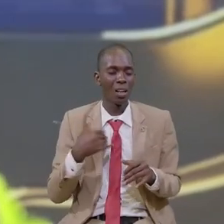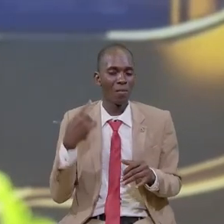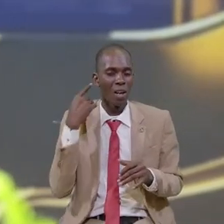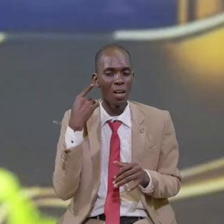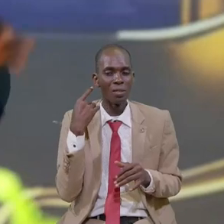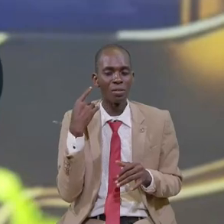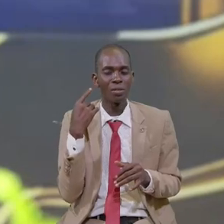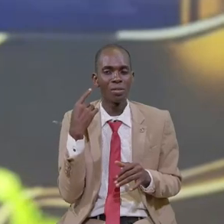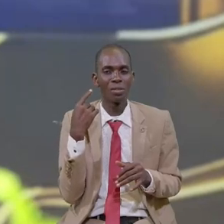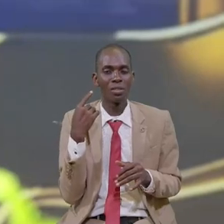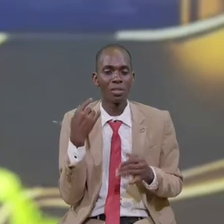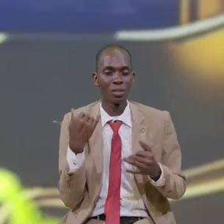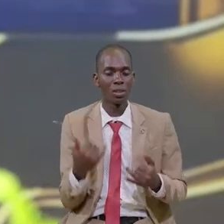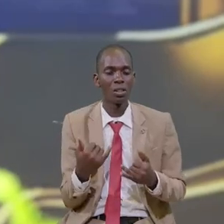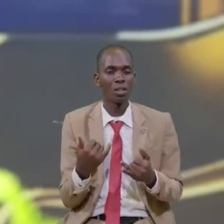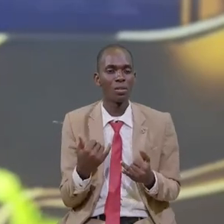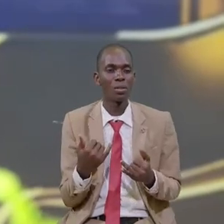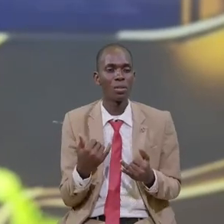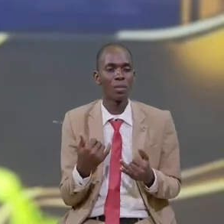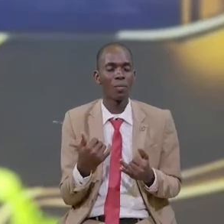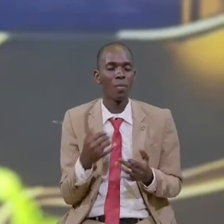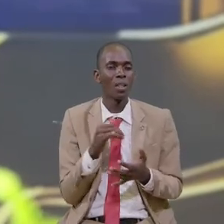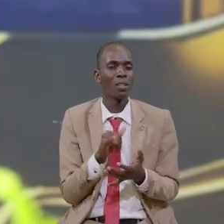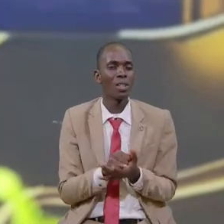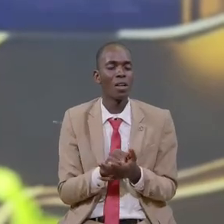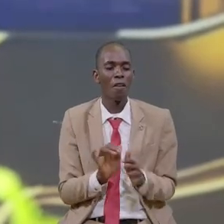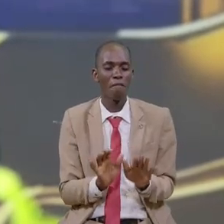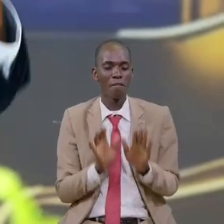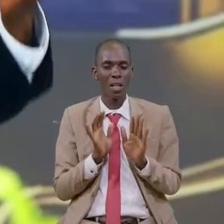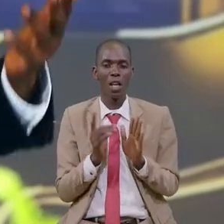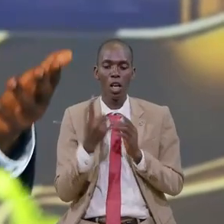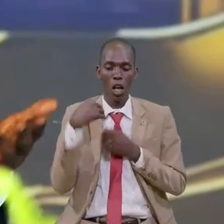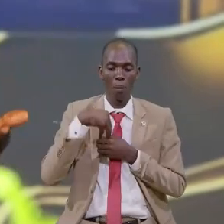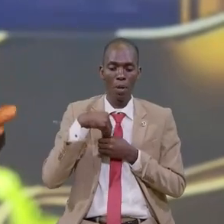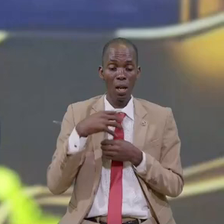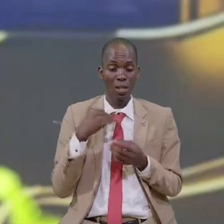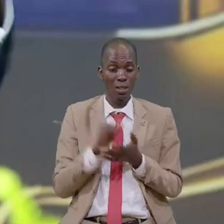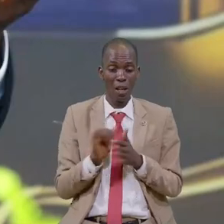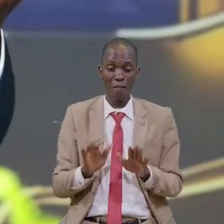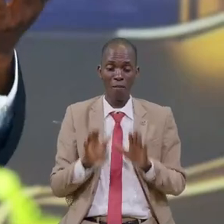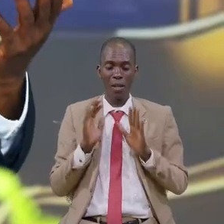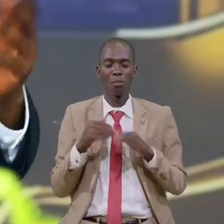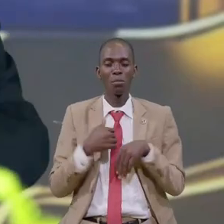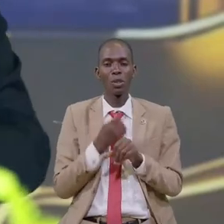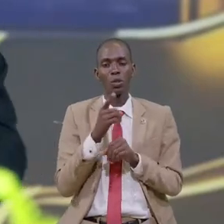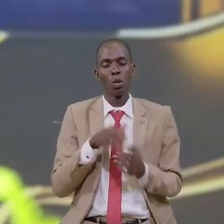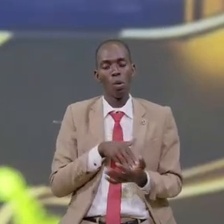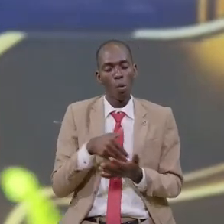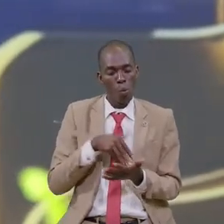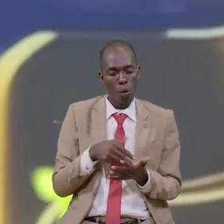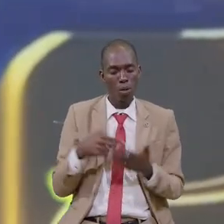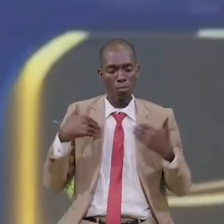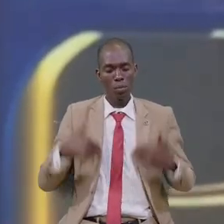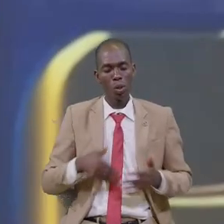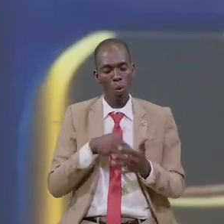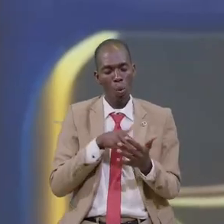crainte entre et cette crainte te paralyse, paralyse ton cerveau, ton esprit, paralyse ta